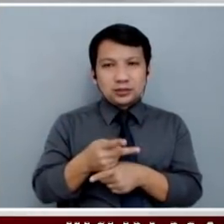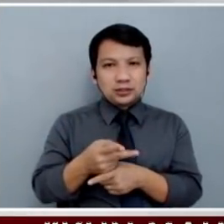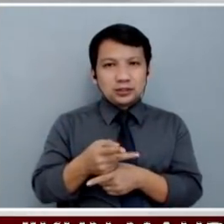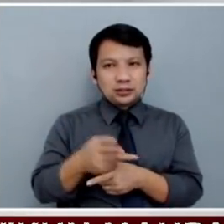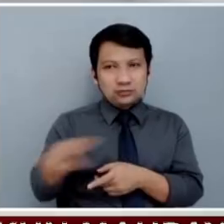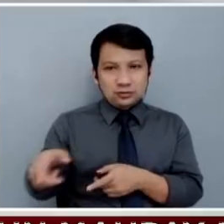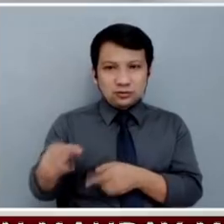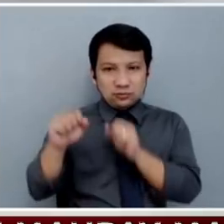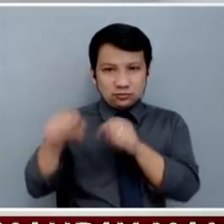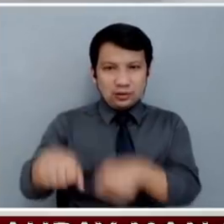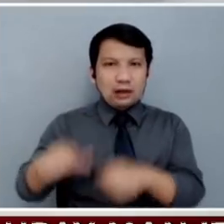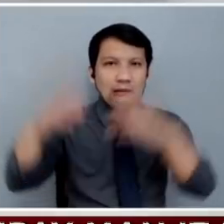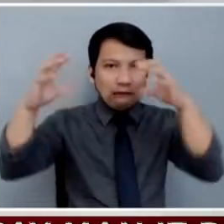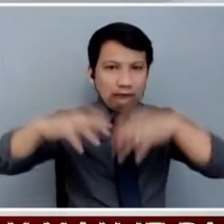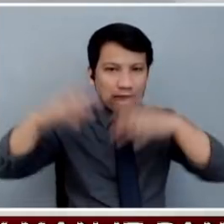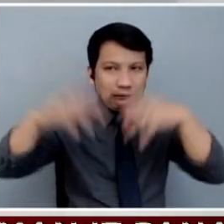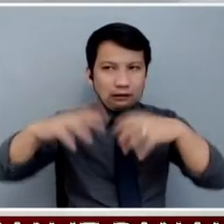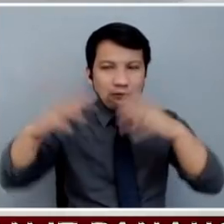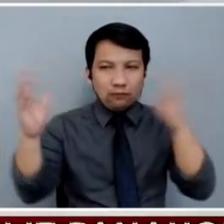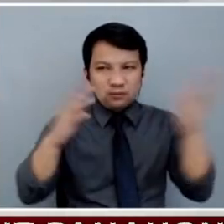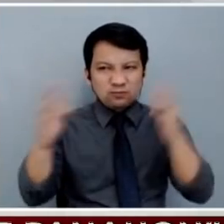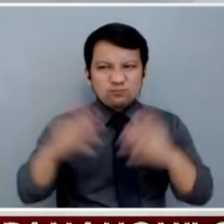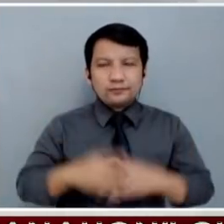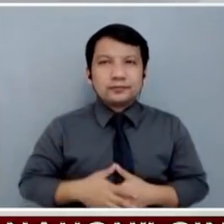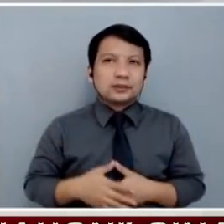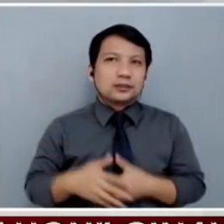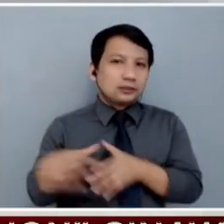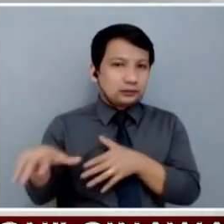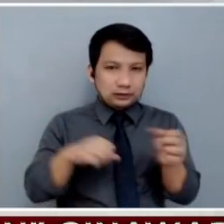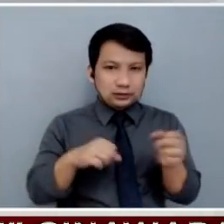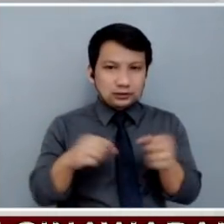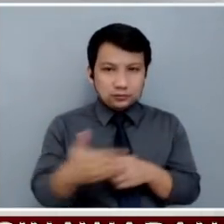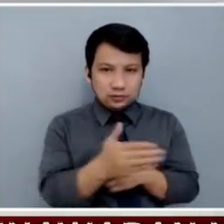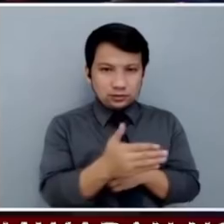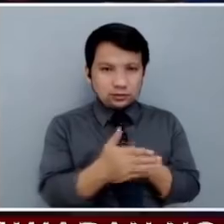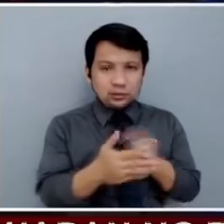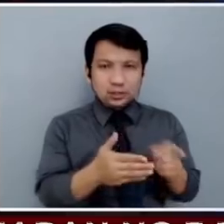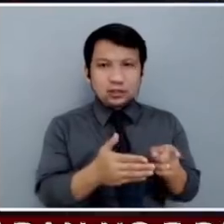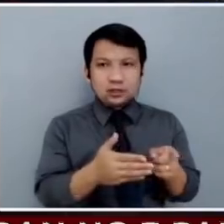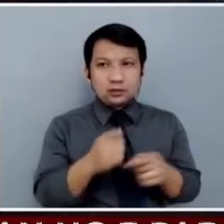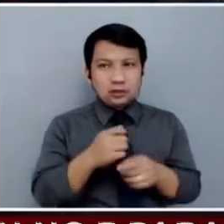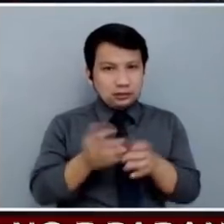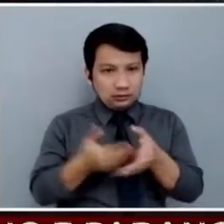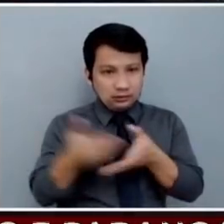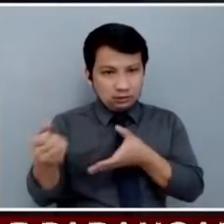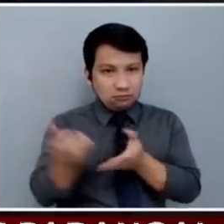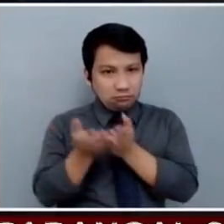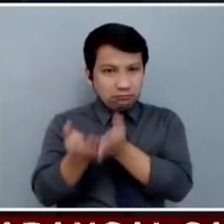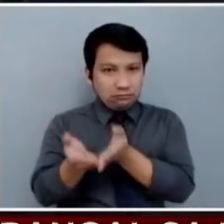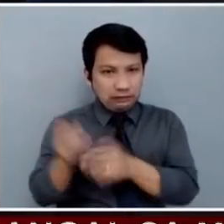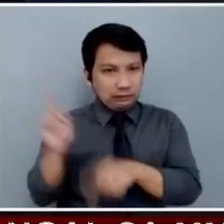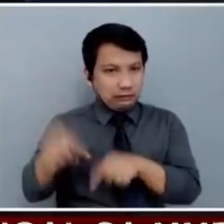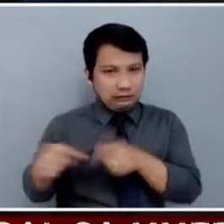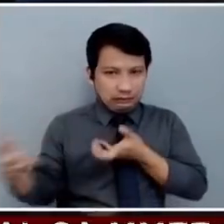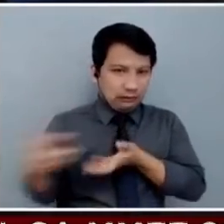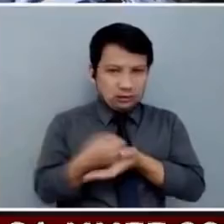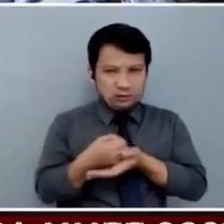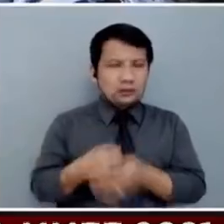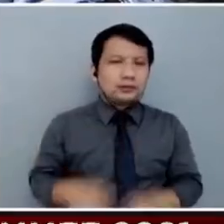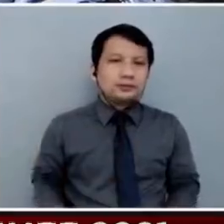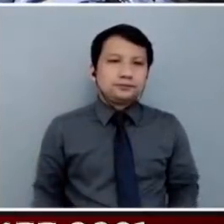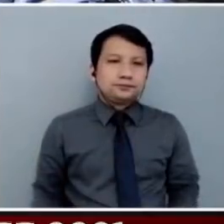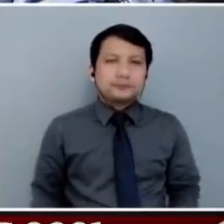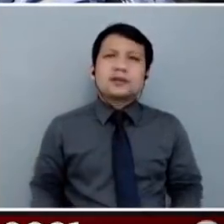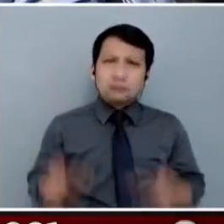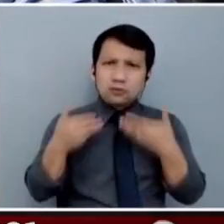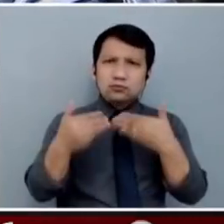palaging umuulan, bumabagyo. Eh hindi nakakalabas yung ibang mga percent fishermen natin. Gayunpaman, sinabi ni Gongona na